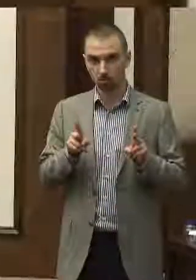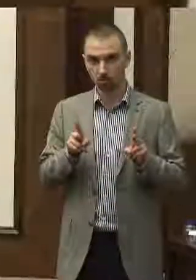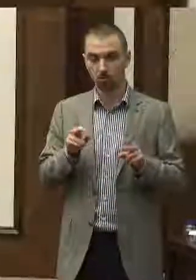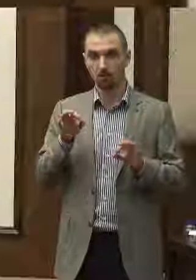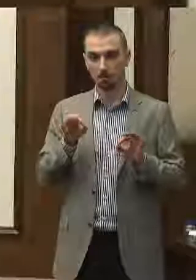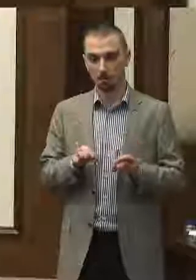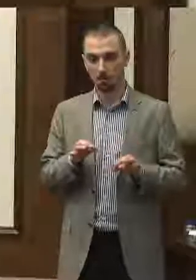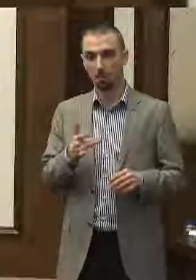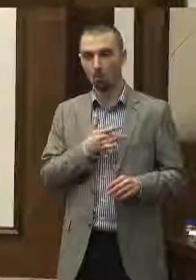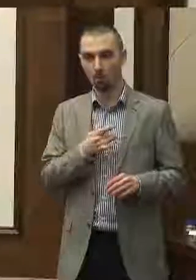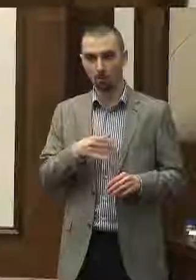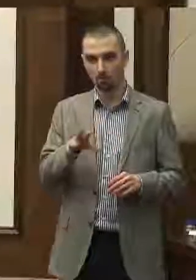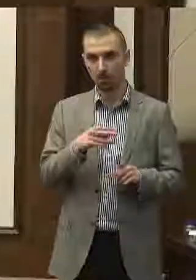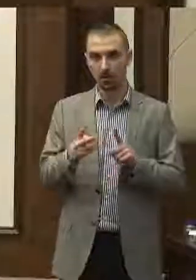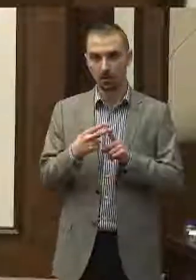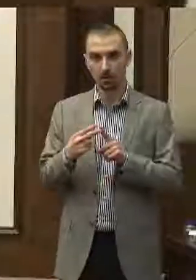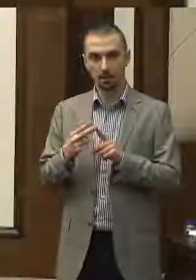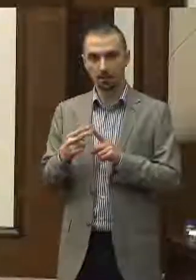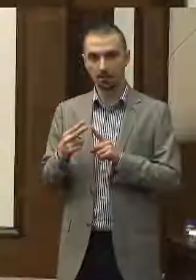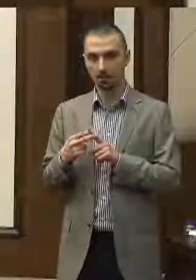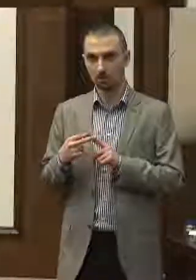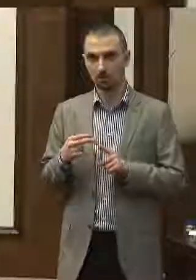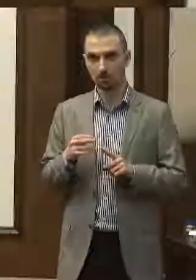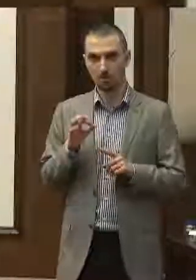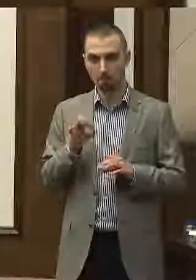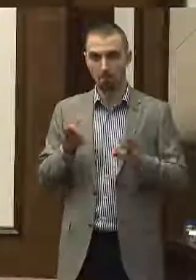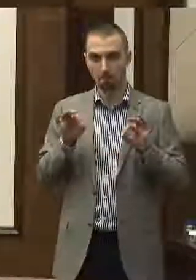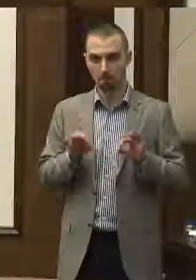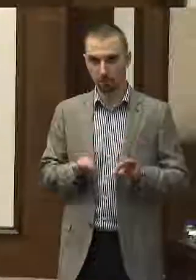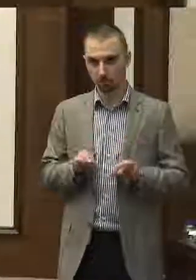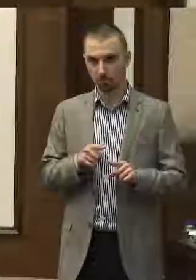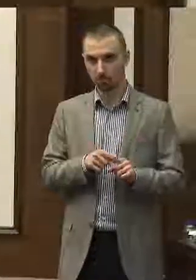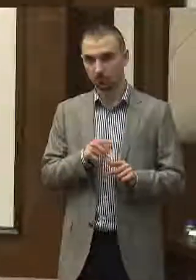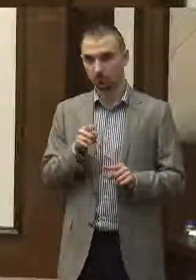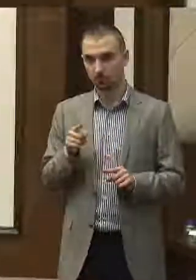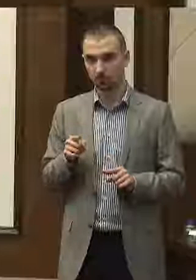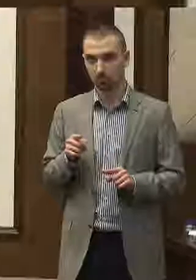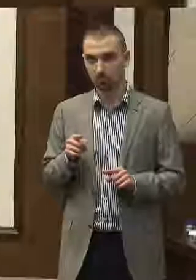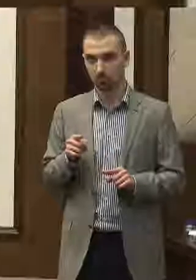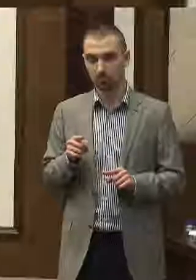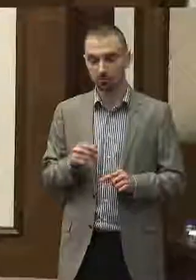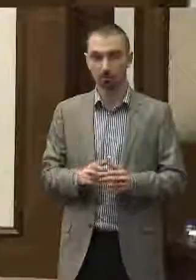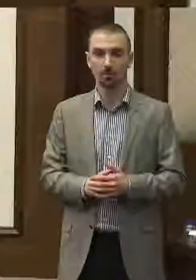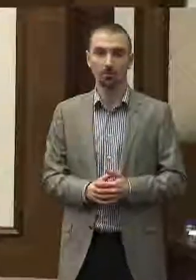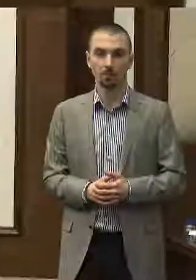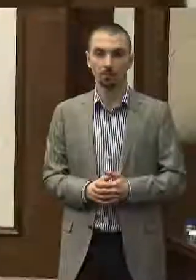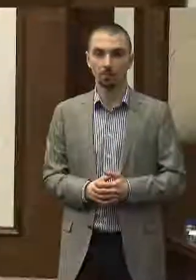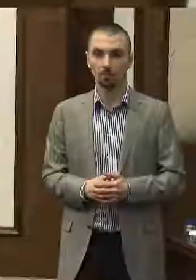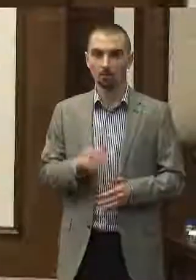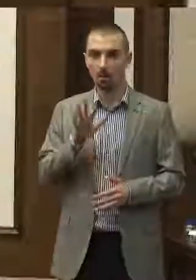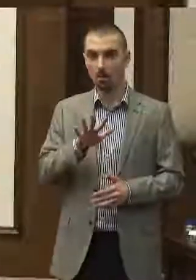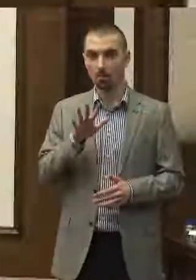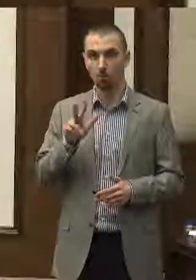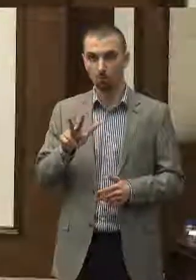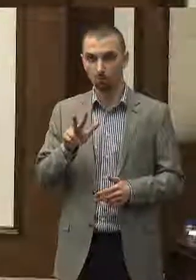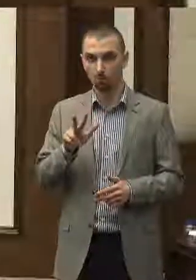sunduğumuz ve gönüllülerimizin yavaş yavaş peş peşe geldikleri bu süreç içerisinde 53